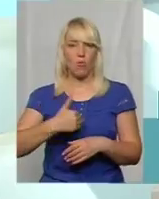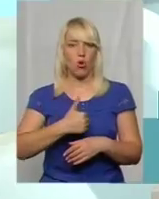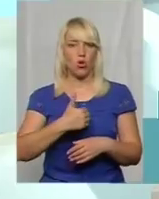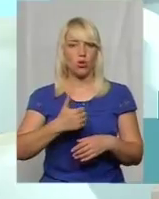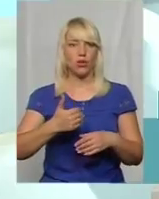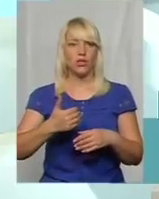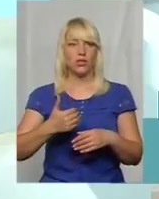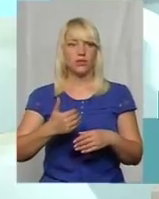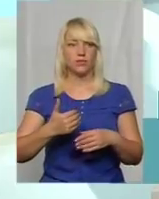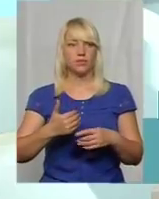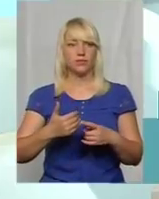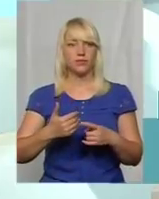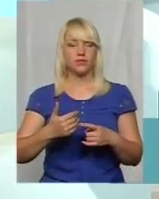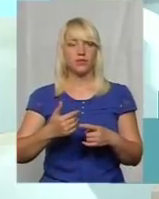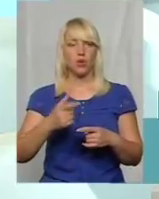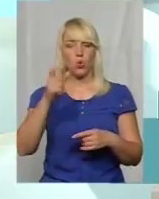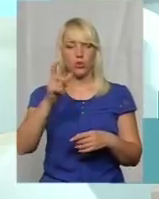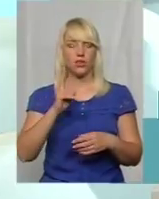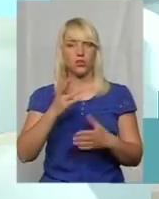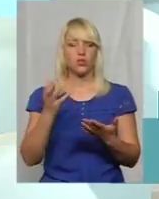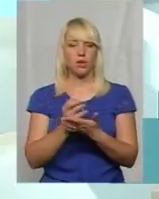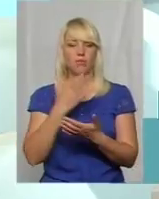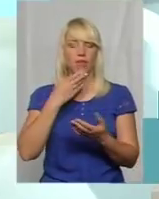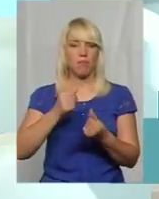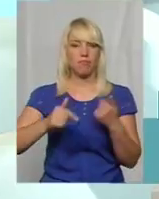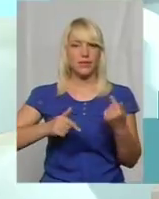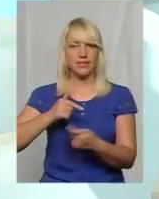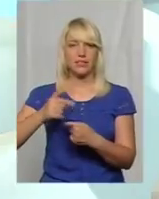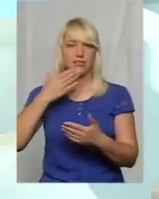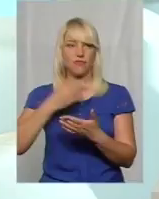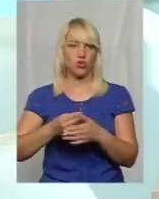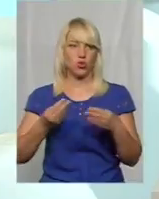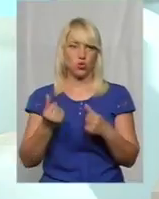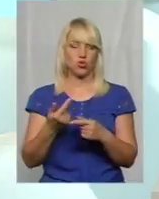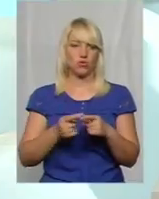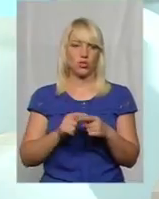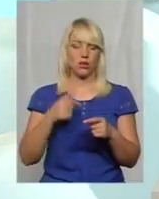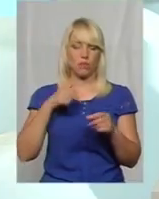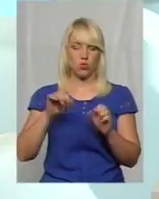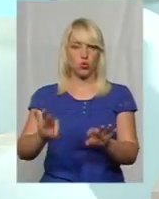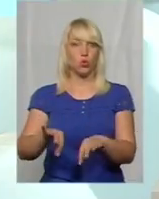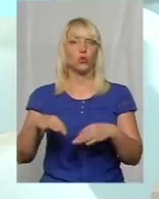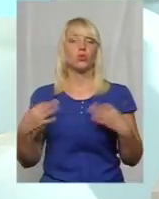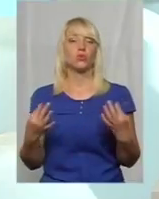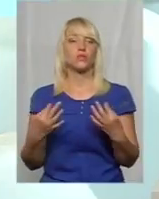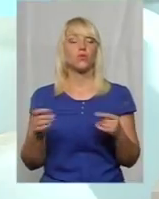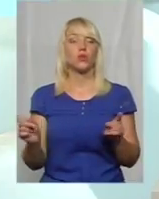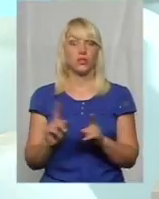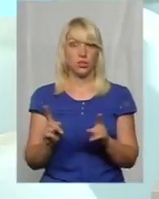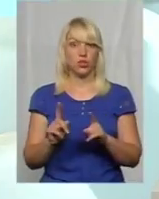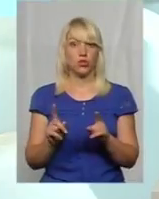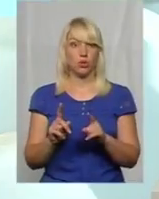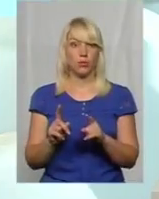заробивши на бізнесі свої кошти, і я собі можу дозволити, щоб